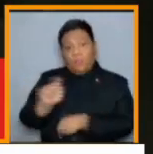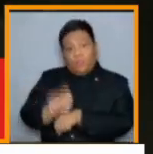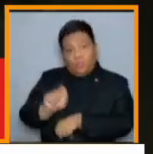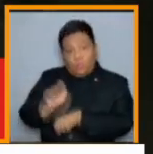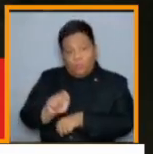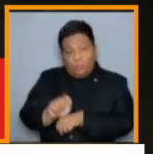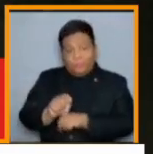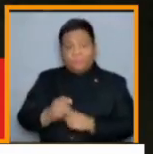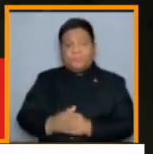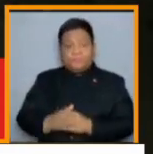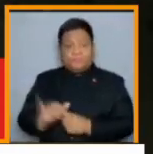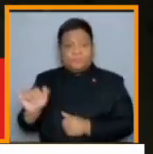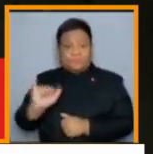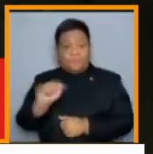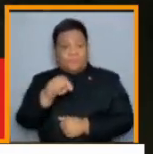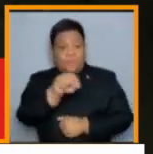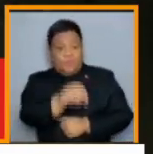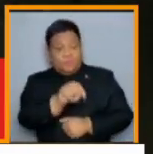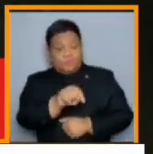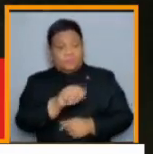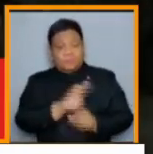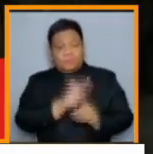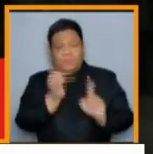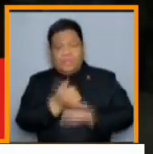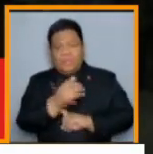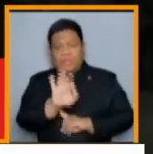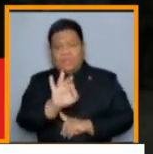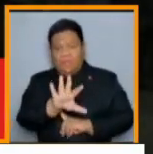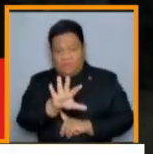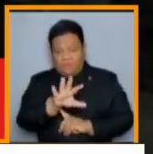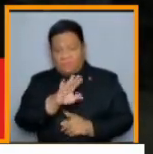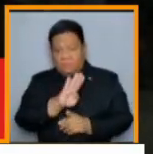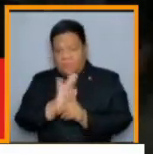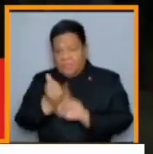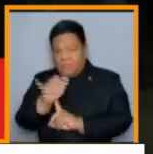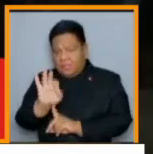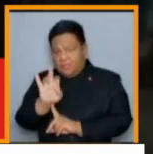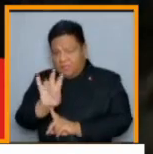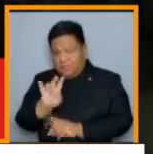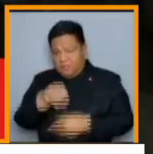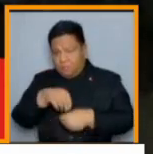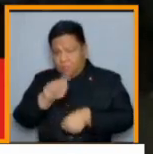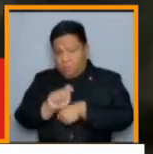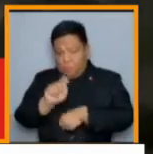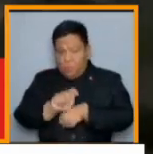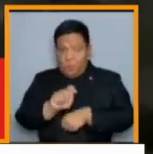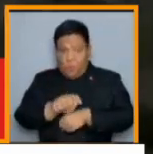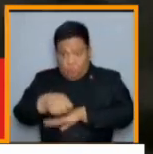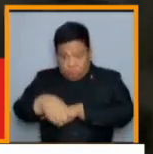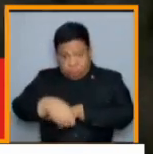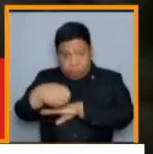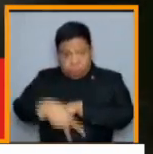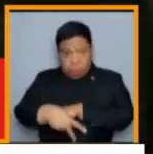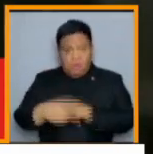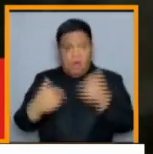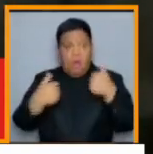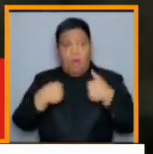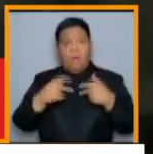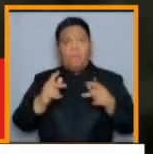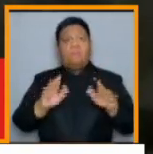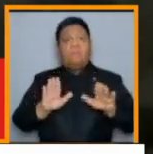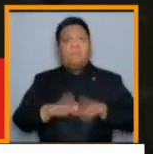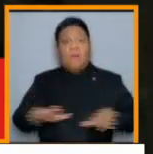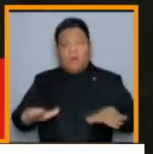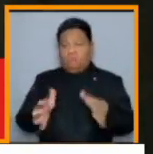ng Barangay 95 at 97 sa Tondo. Hating gabi na, may mga nakatambay pa. Yung ibang bata,